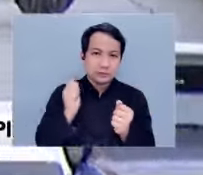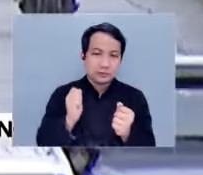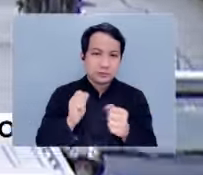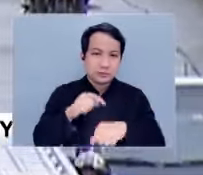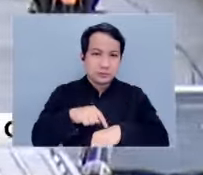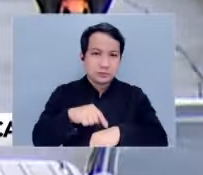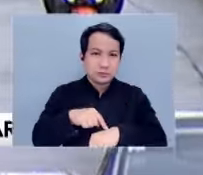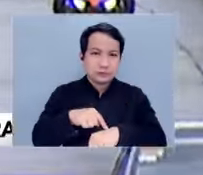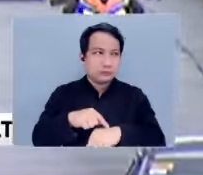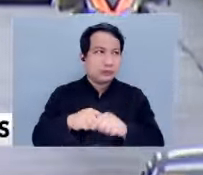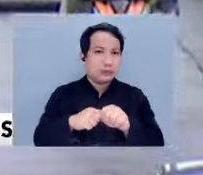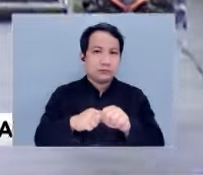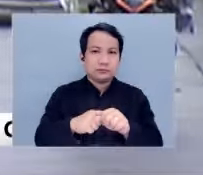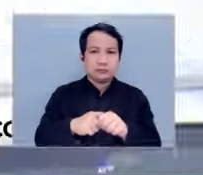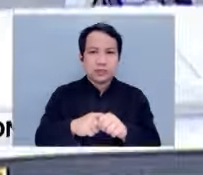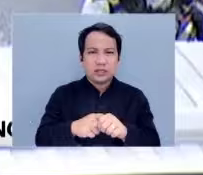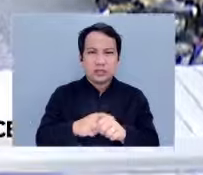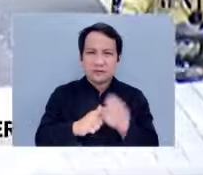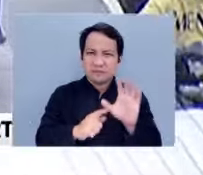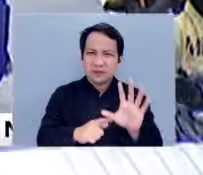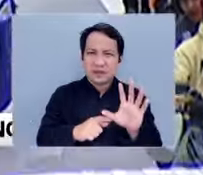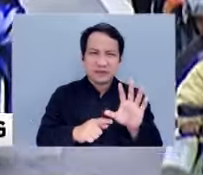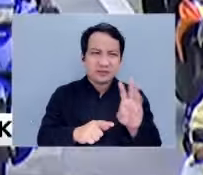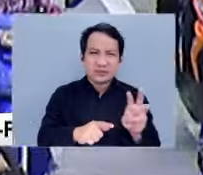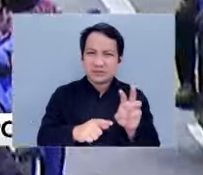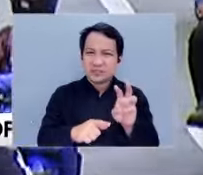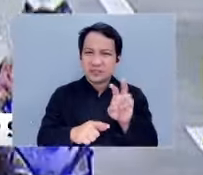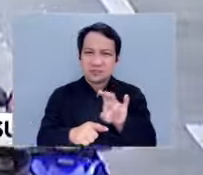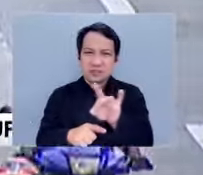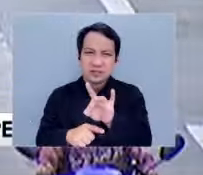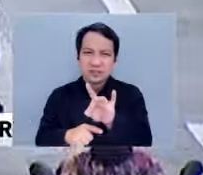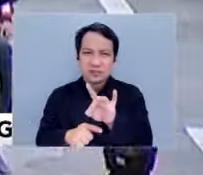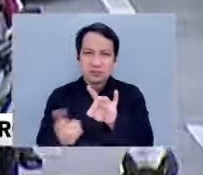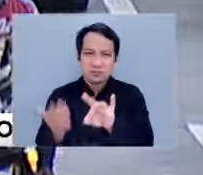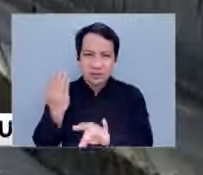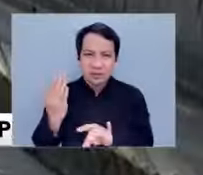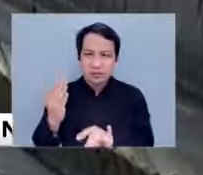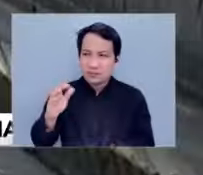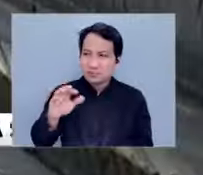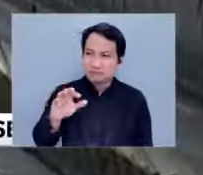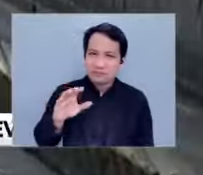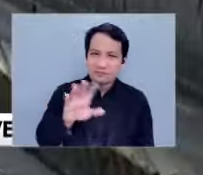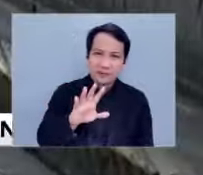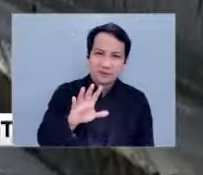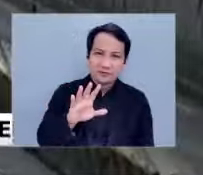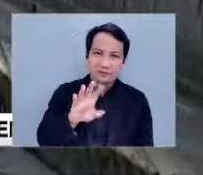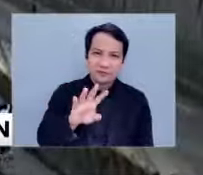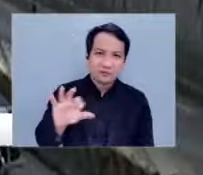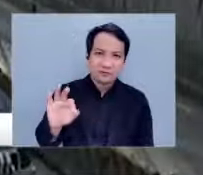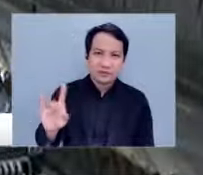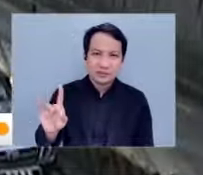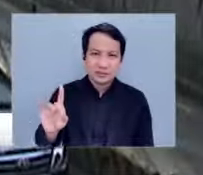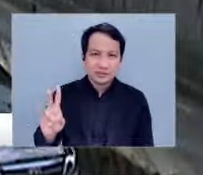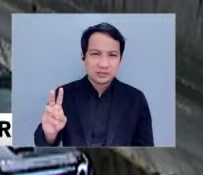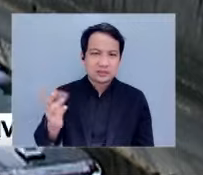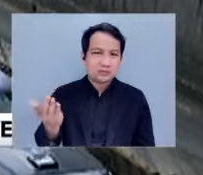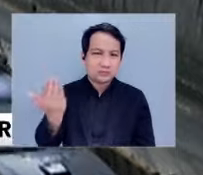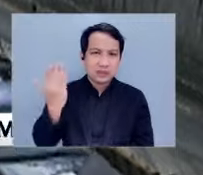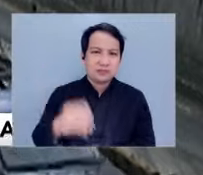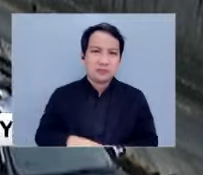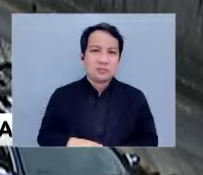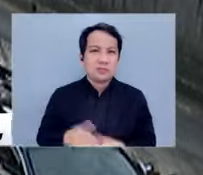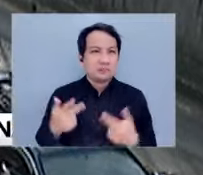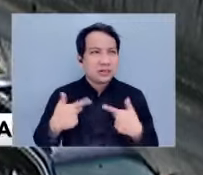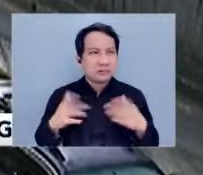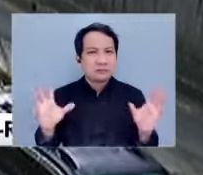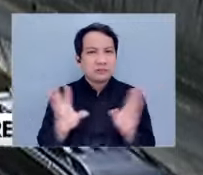Metro Manila. Katumbas yan ng halos 5 araw kada taon. Ayon din sa parehong report, kailangan ng 25 minutes at 30